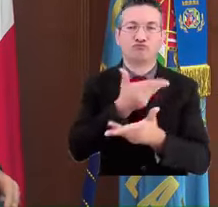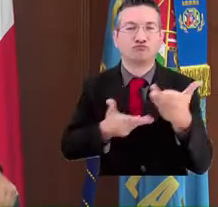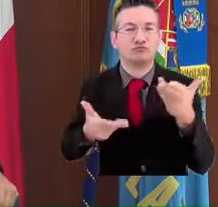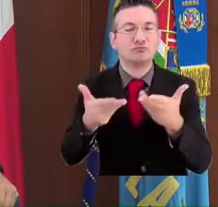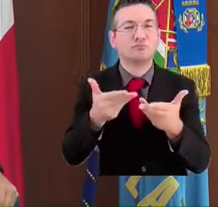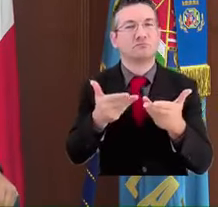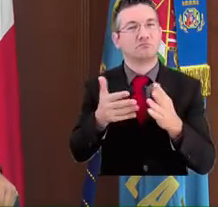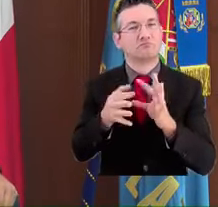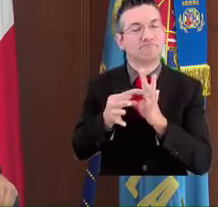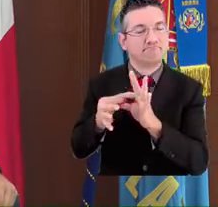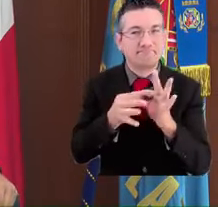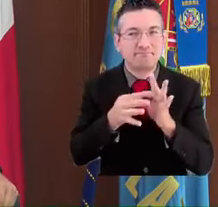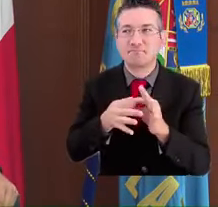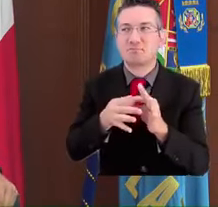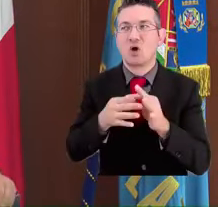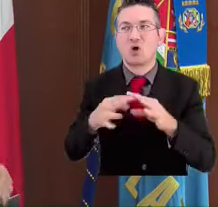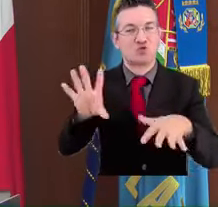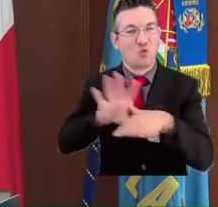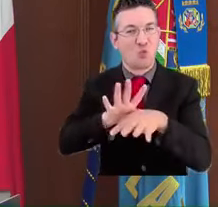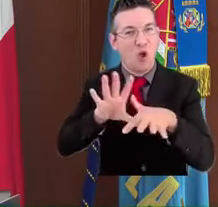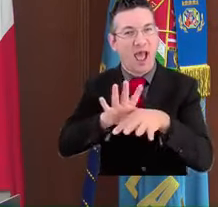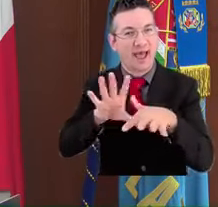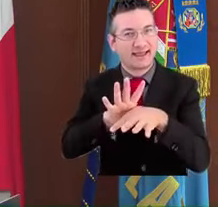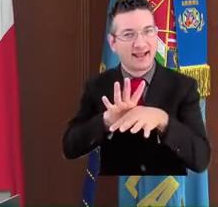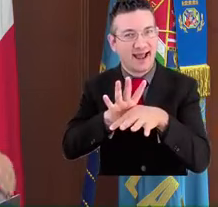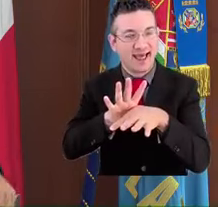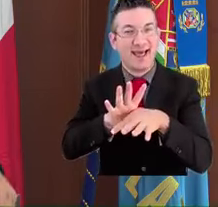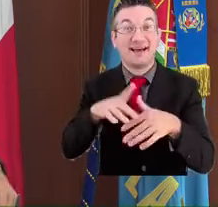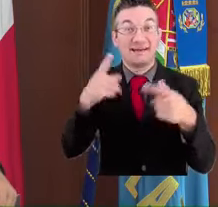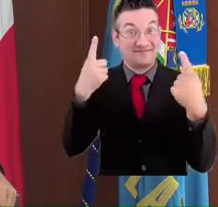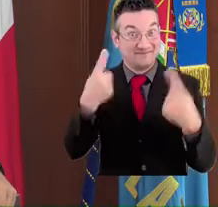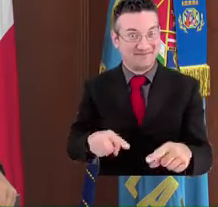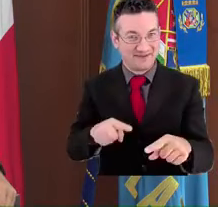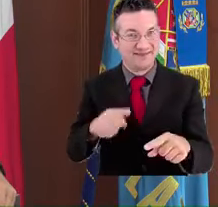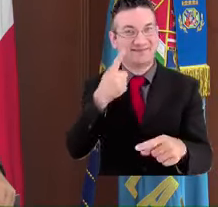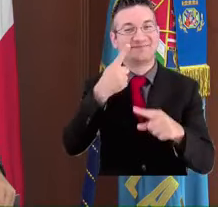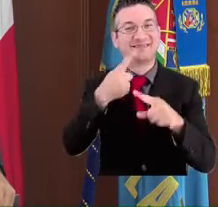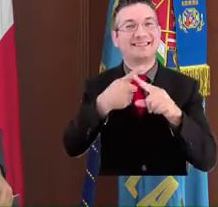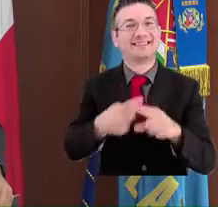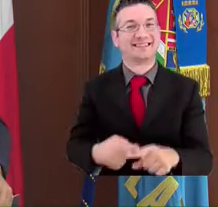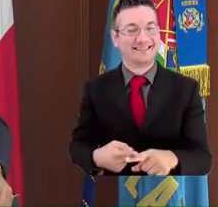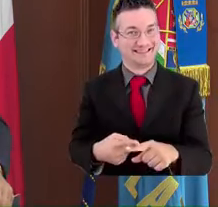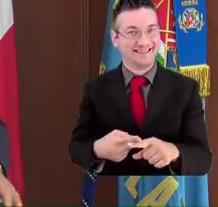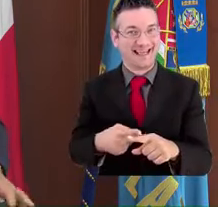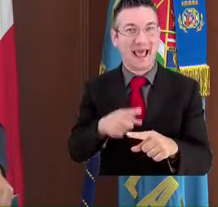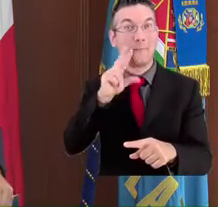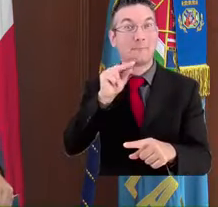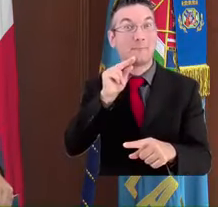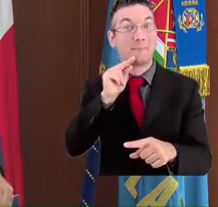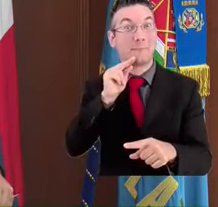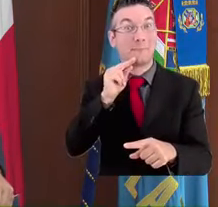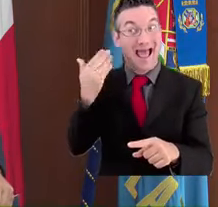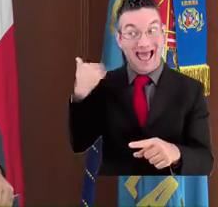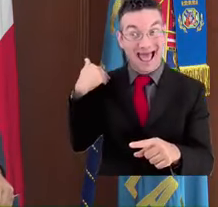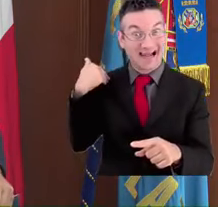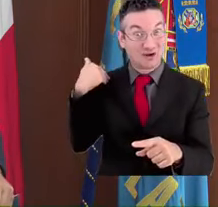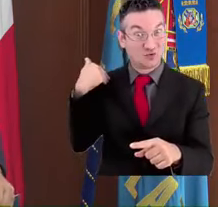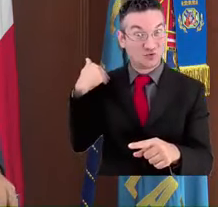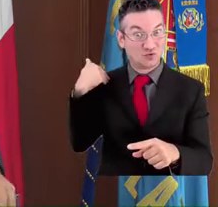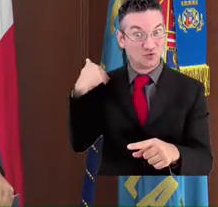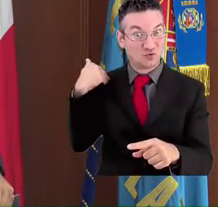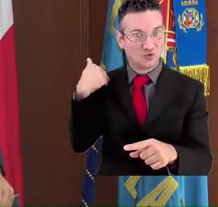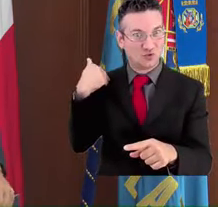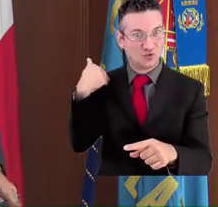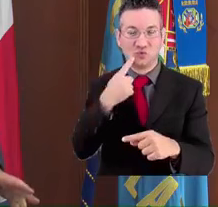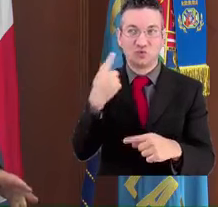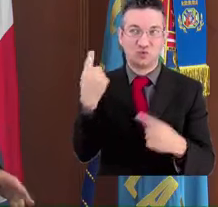lei con l'assessore corrado io posso testimoniare che da marzo che questa data che tutti avete vocato il rapporto